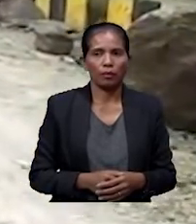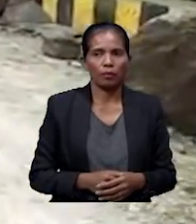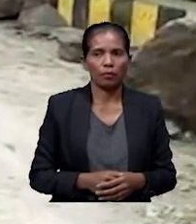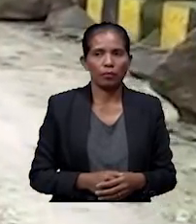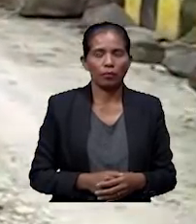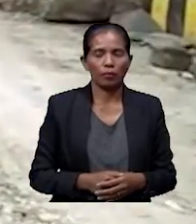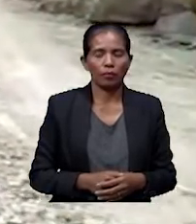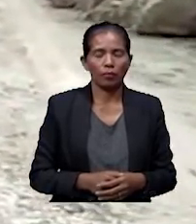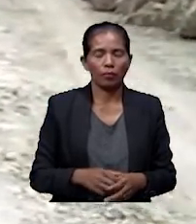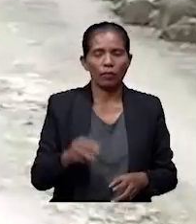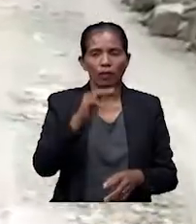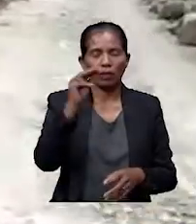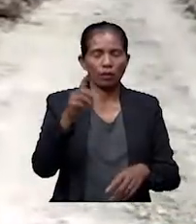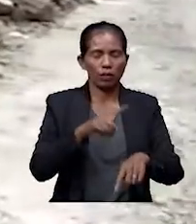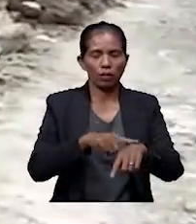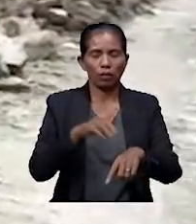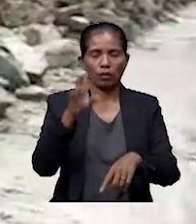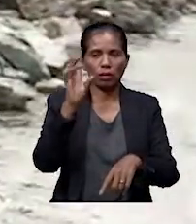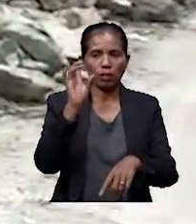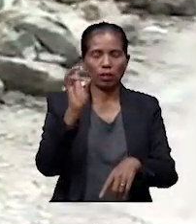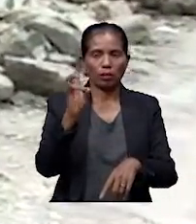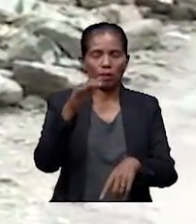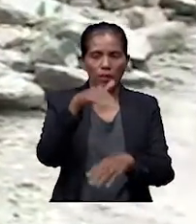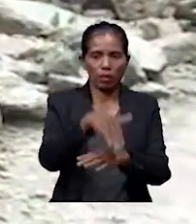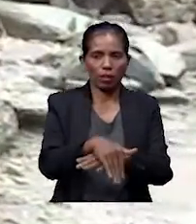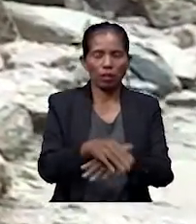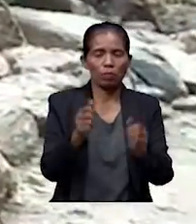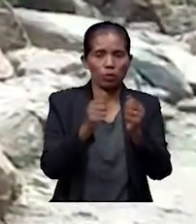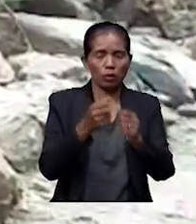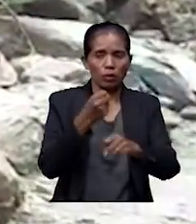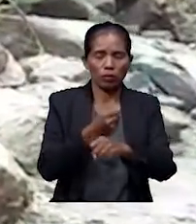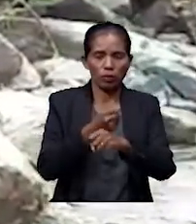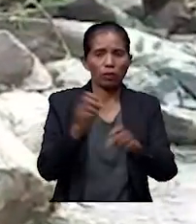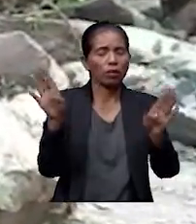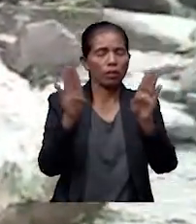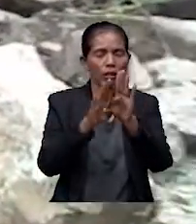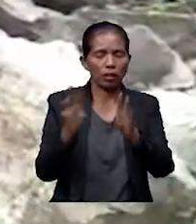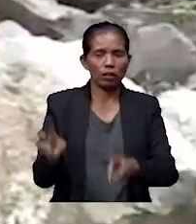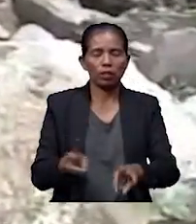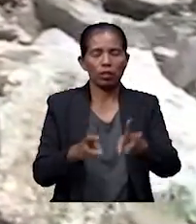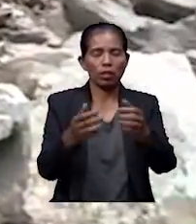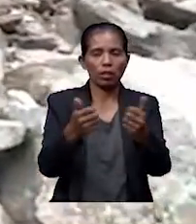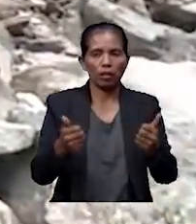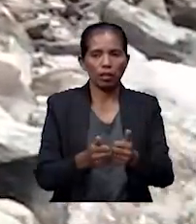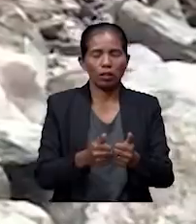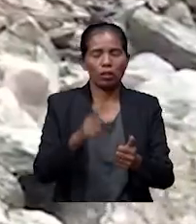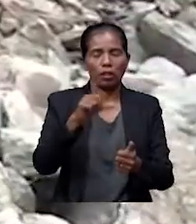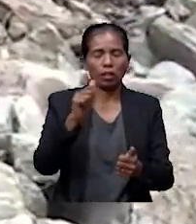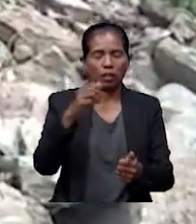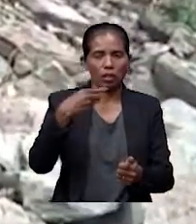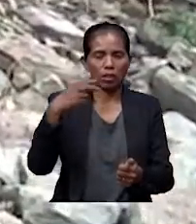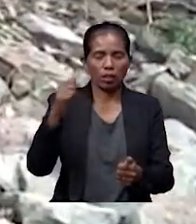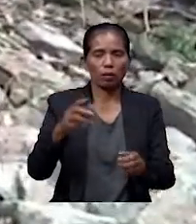E a segunda mais ou menos tuku walukalan Rai Halai acompanha o fato coritaka estrada iha aldea Taiblor, suku Lahaik, posto